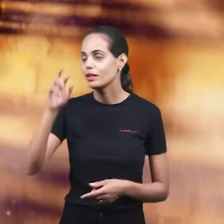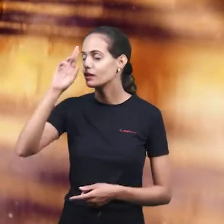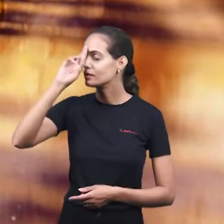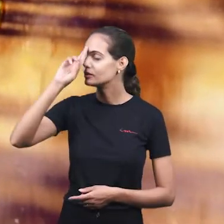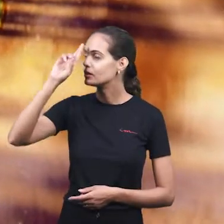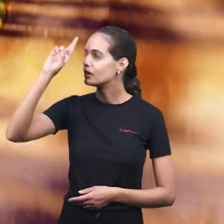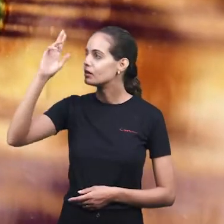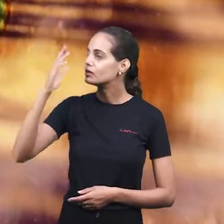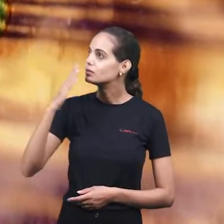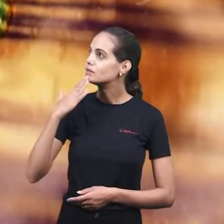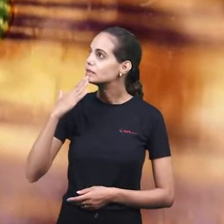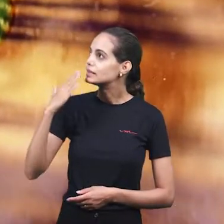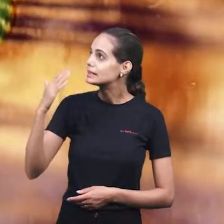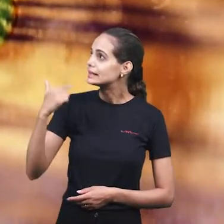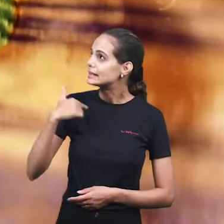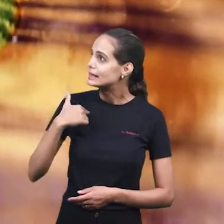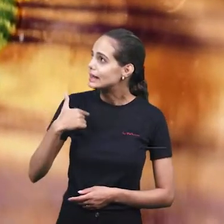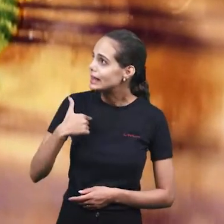О,